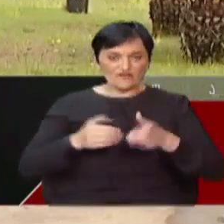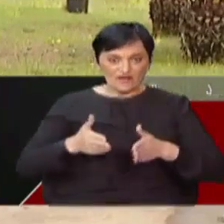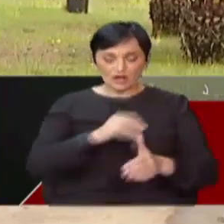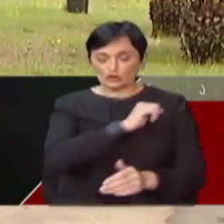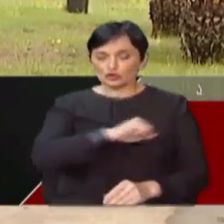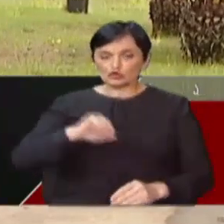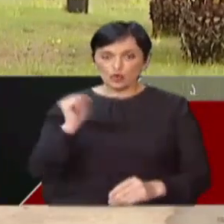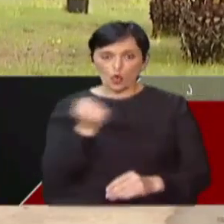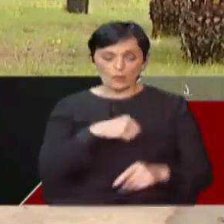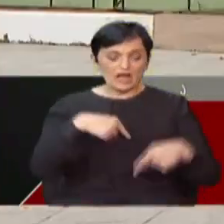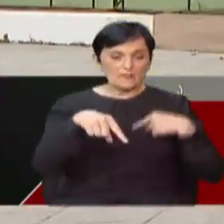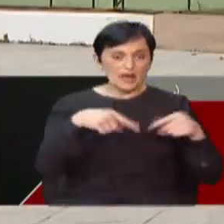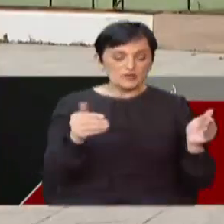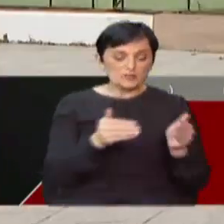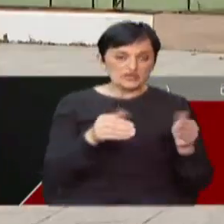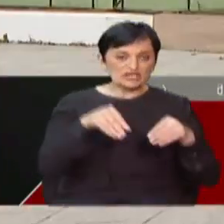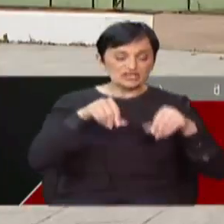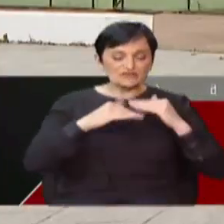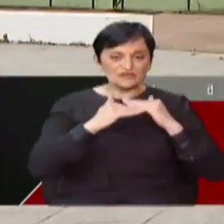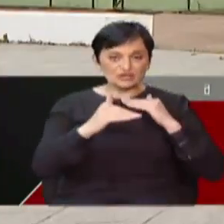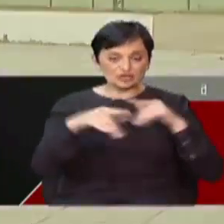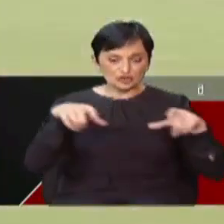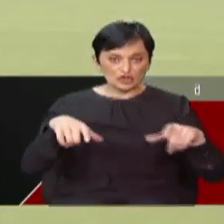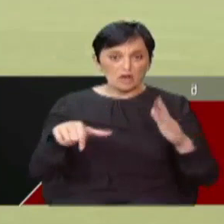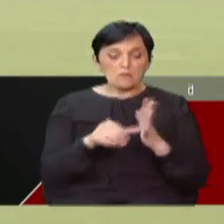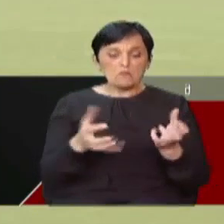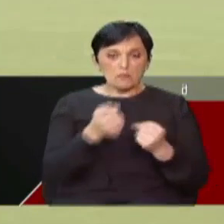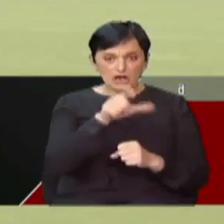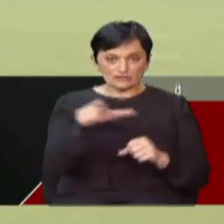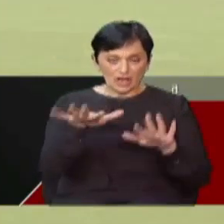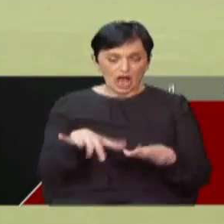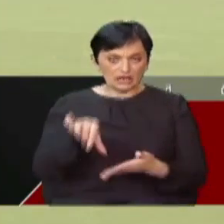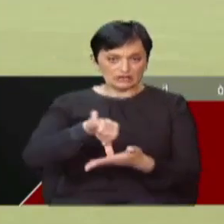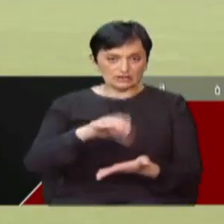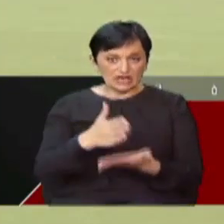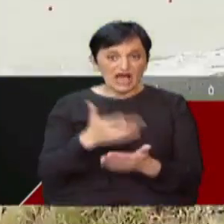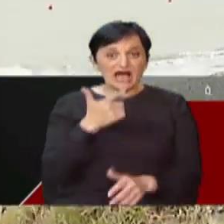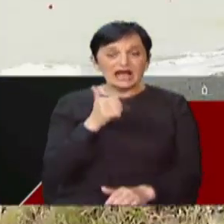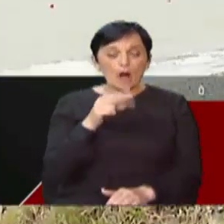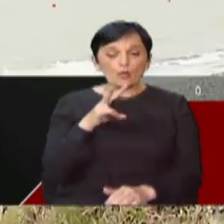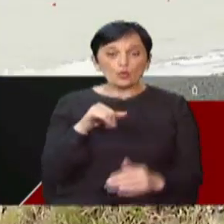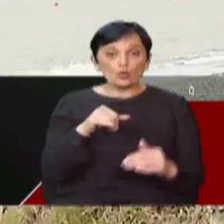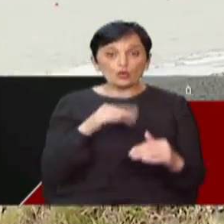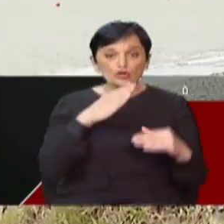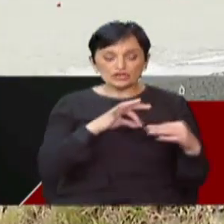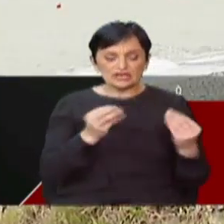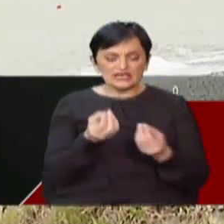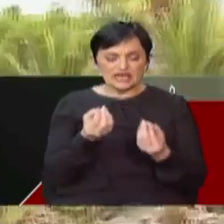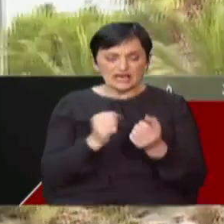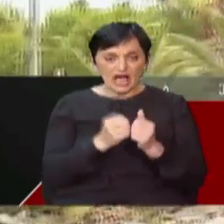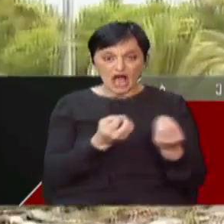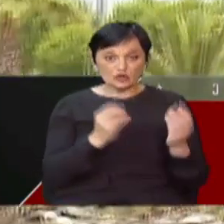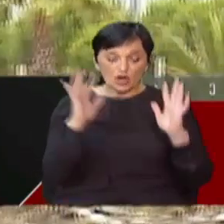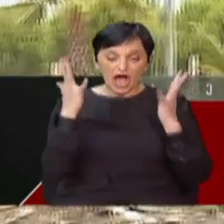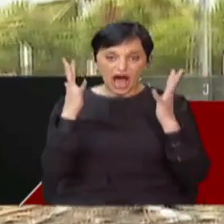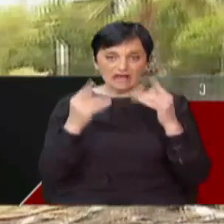ჩოგბურთის კორტი, ფეხბურთის მინი და ქვიშის სტადიონი. მაშველები უკვე ადგილზე იმყოფებიან. განმუხურში სანაპირო ზოლი კენჭოვანია, ხოლო